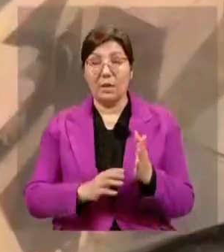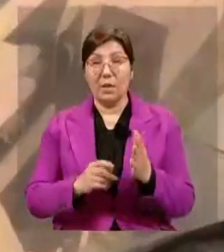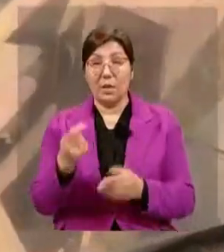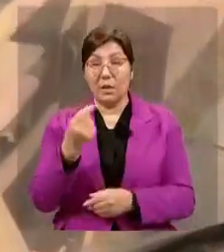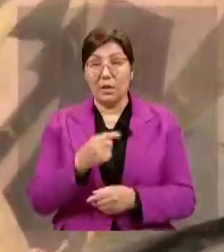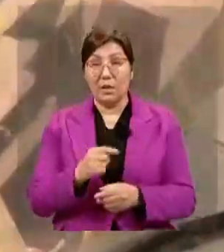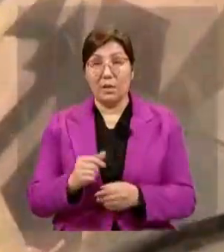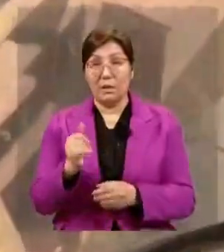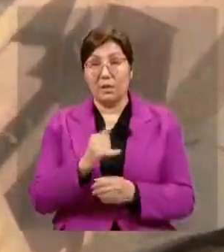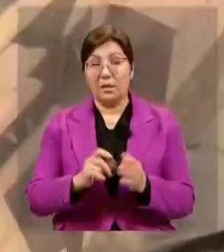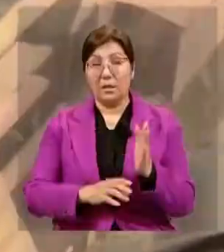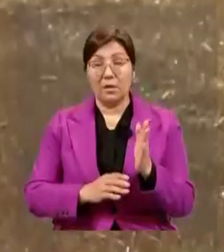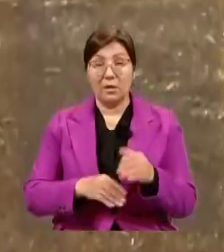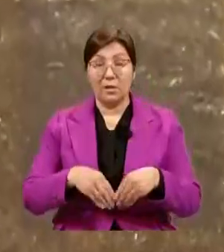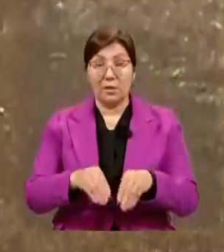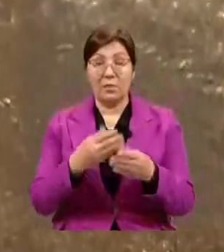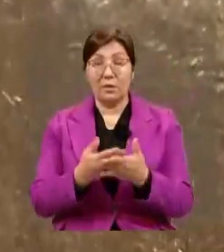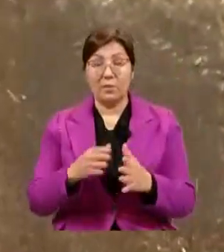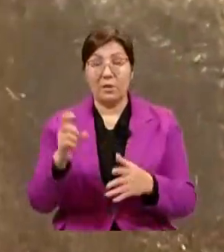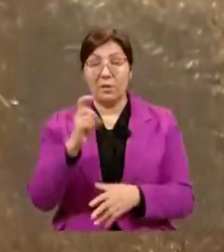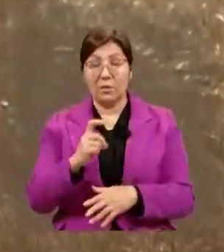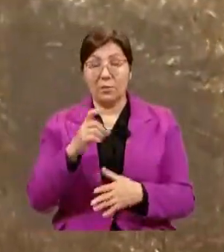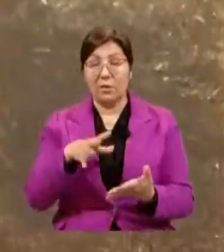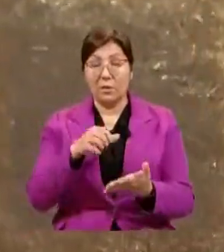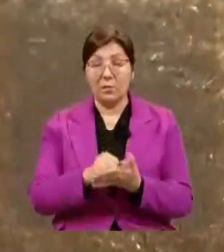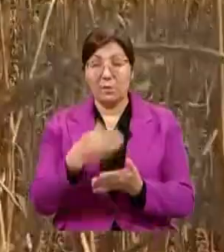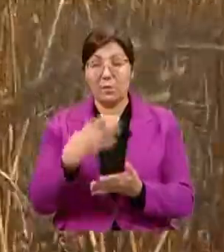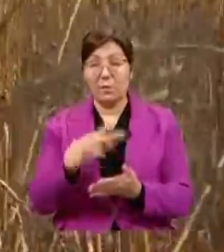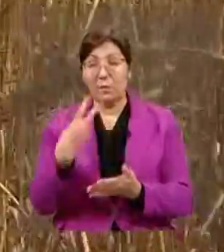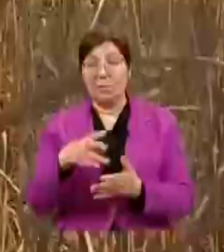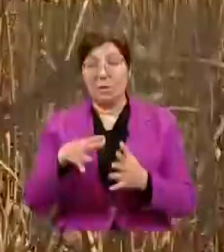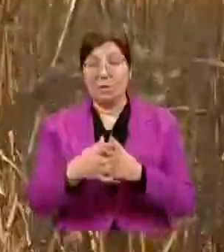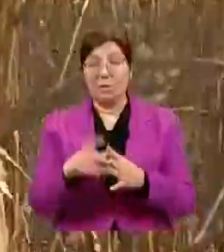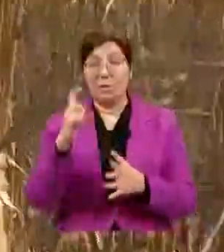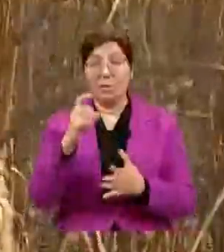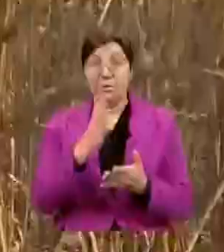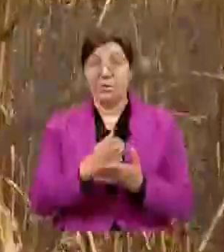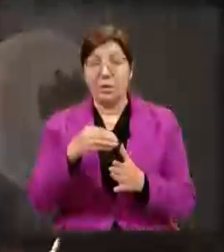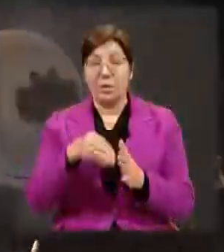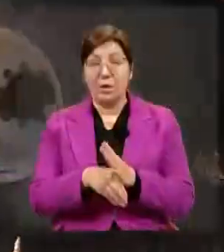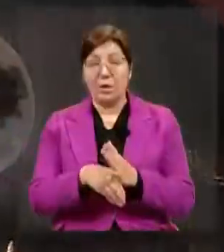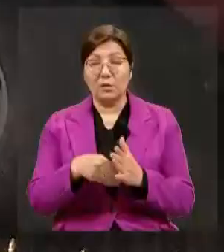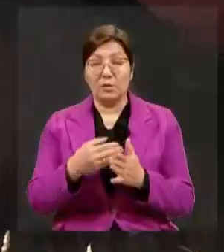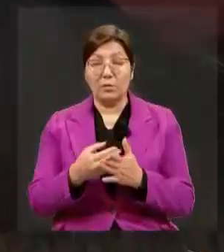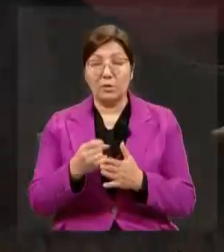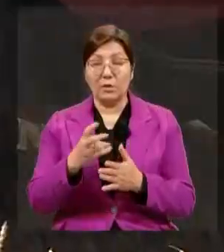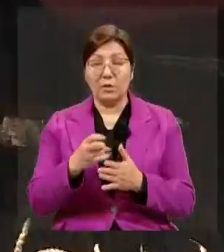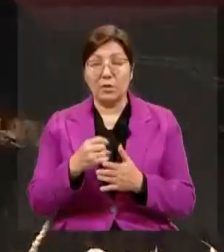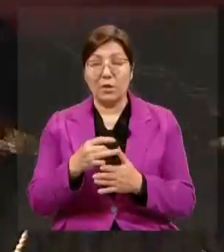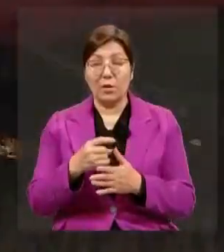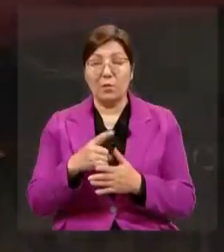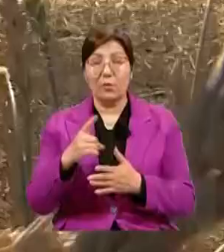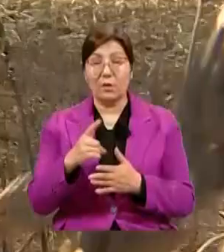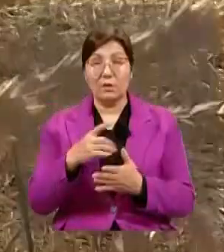егілген. Айта кеткен жөн, Хромтауда өсімдік шаруашылығымен айналысатын 52 шаруа қожалық жұмыс. Соның ішінде егіс науқаны кезінде наурыз шаруа қожалығының